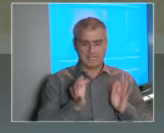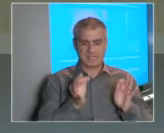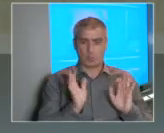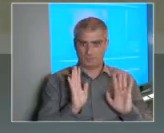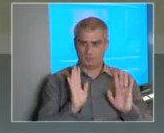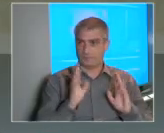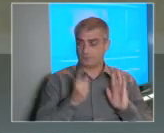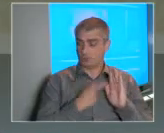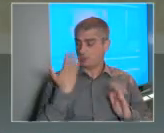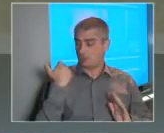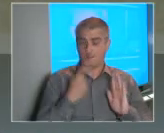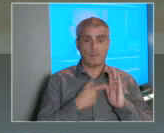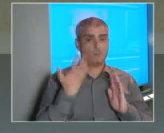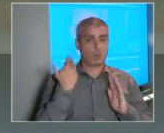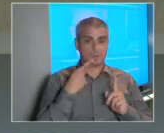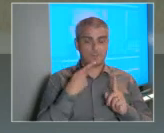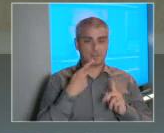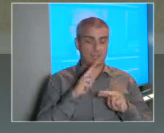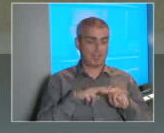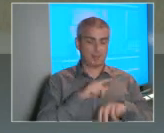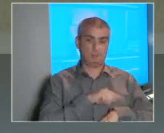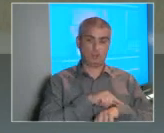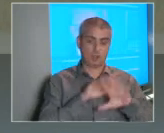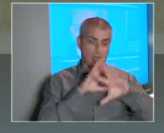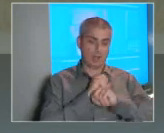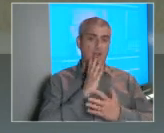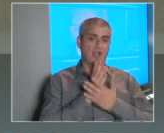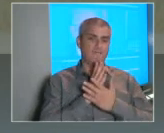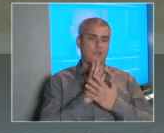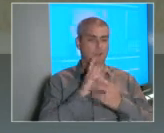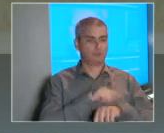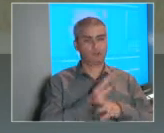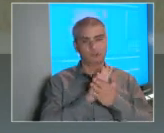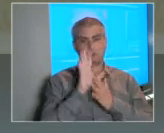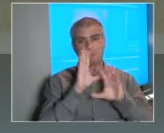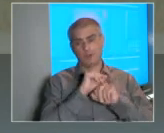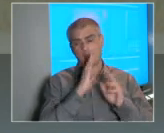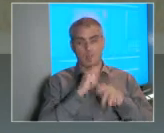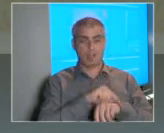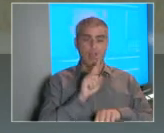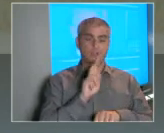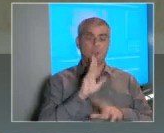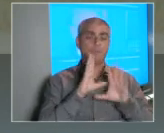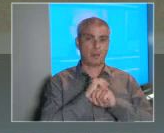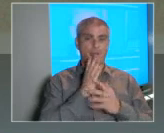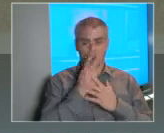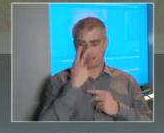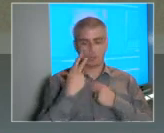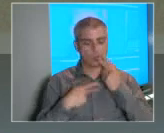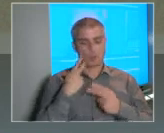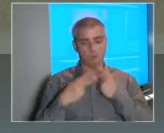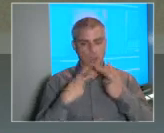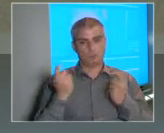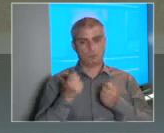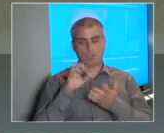מסוים. מה שקרה בפעם הקודמת זה שהחל משעות הלילה, כבר מחצות בואכה 1-2 בלילה, ראינו תוצאות